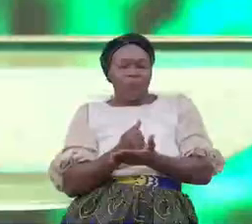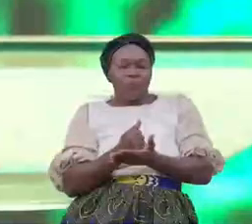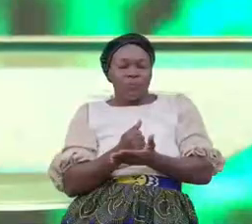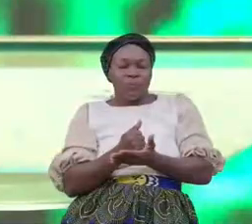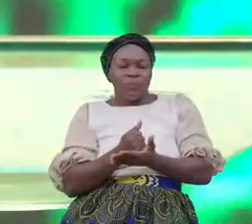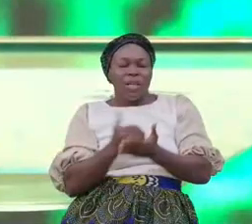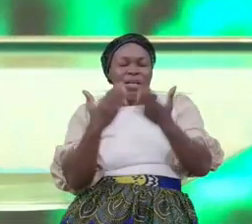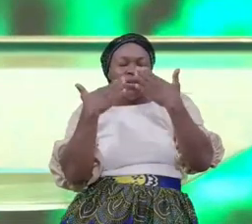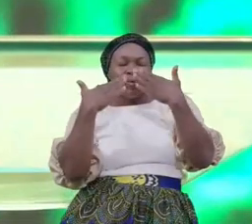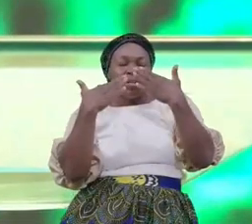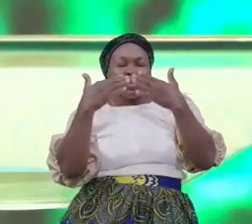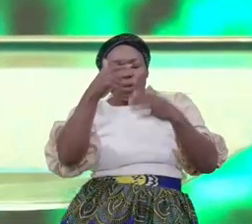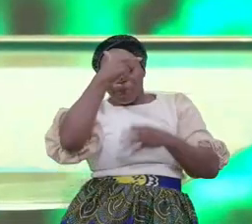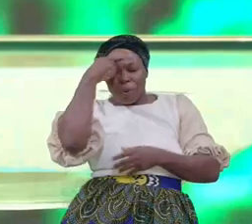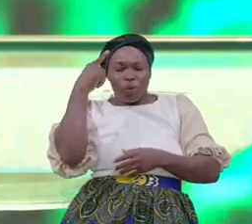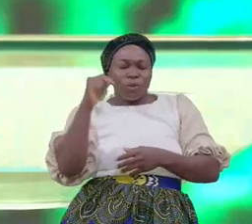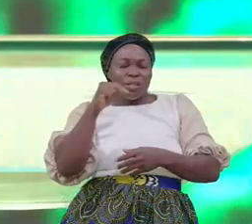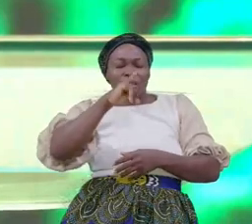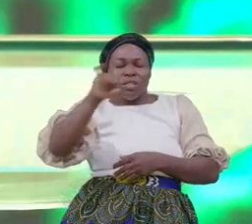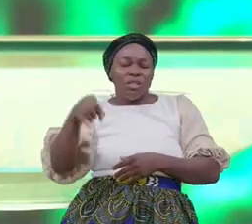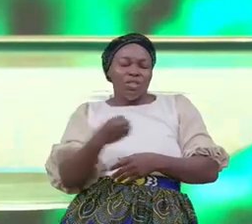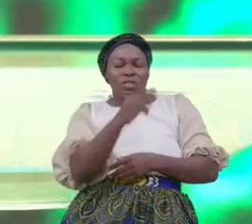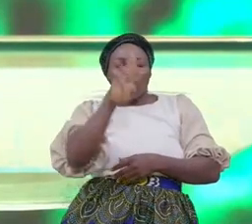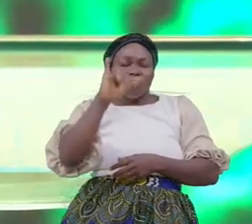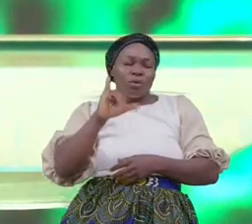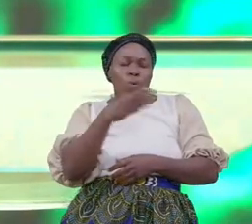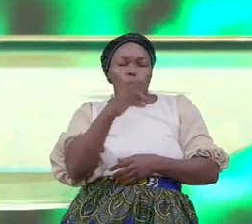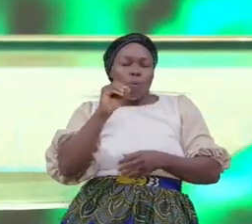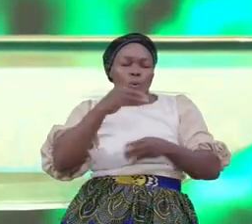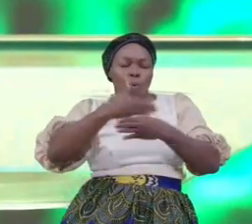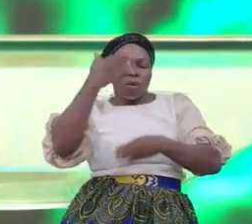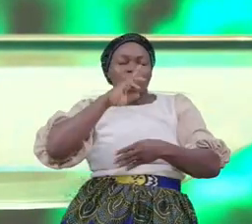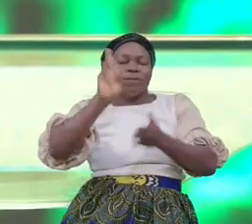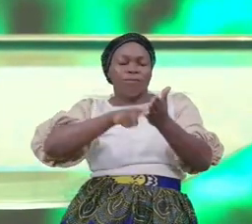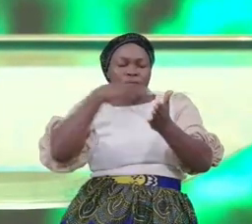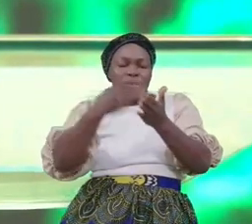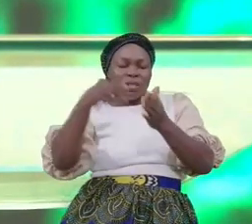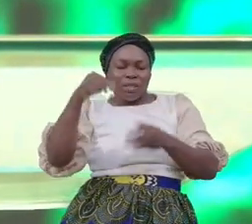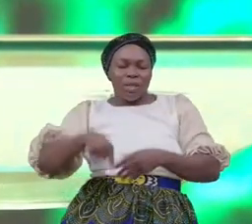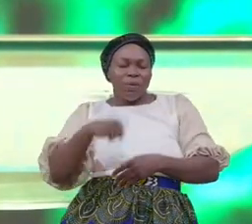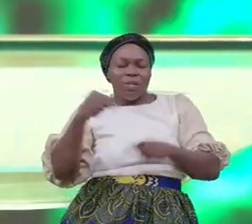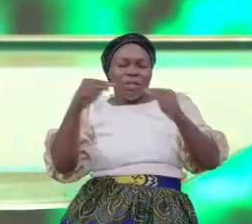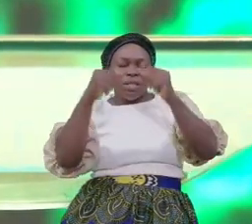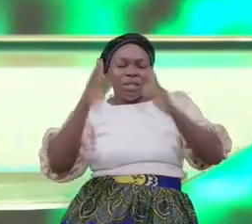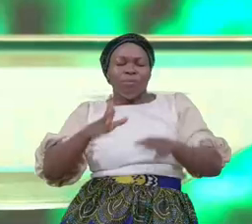nous te remercions parce que les murailles de Jéricho tombent. L'ennemi tombe.